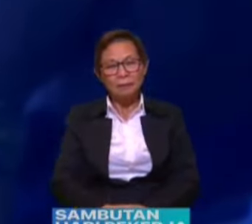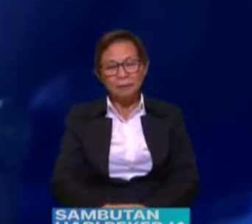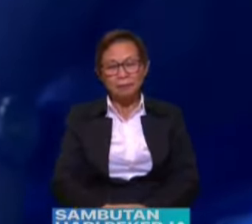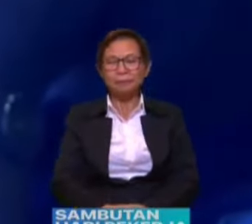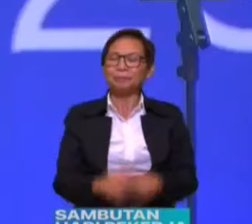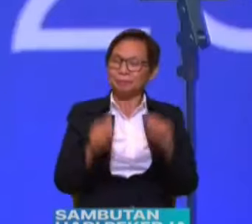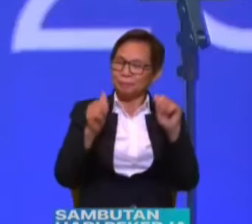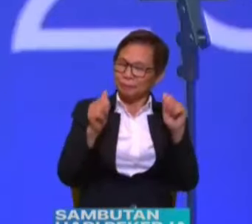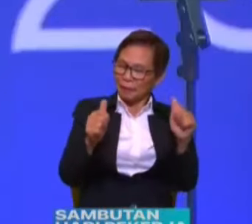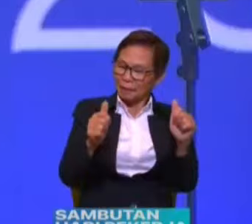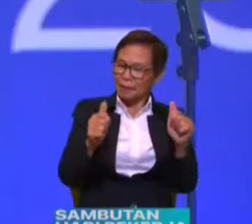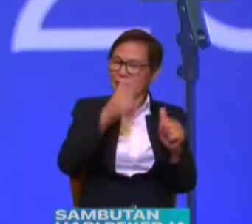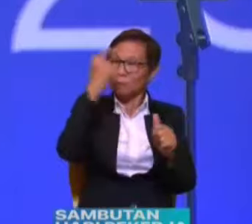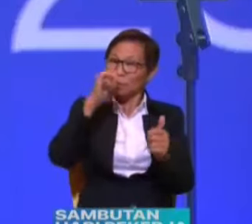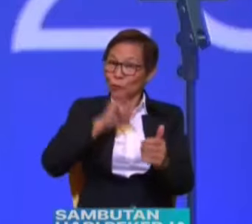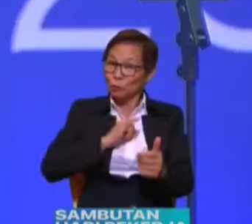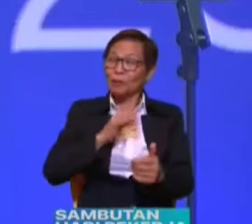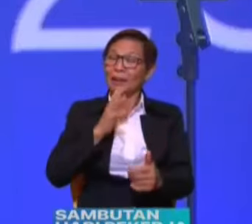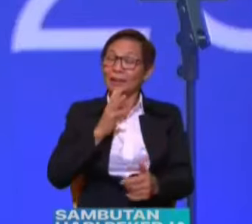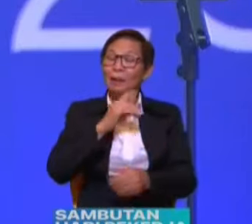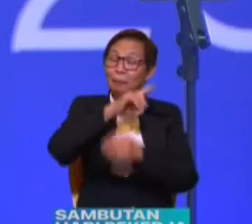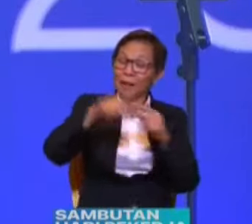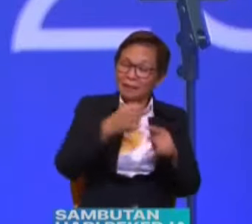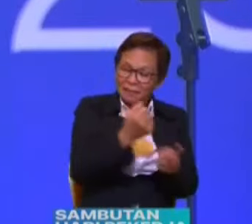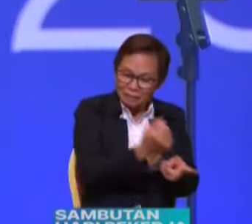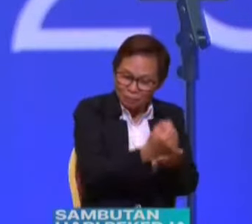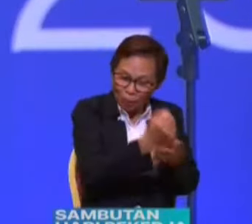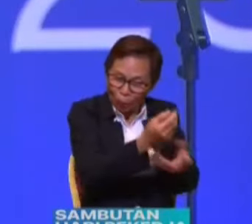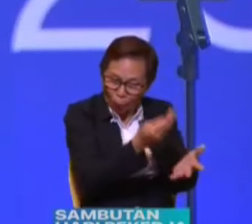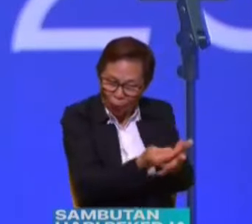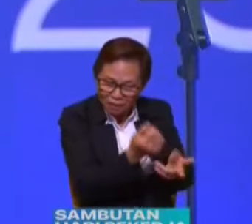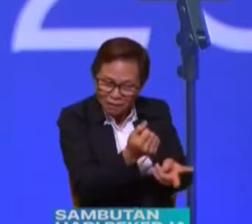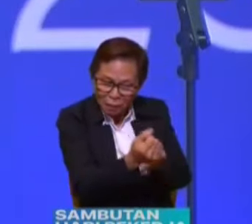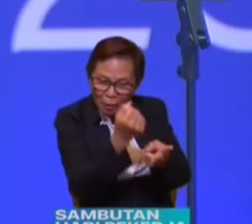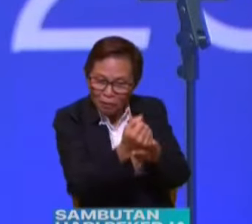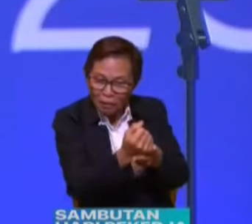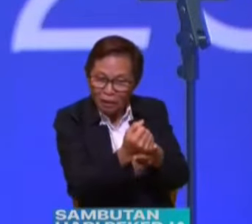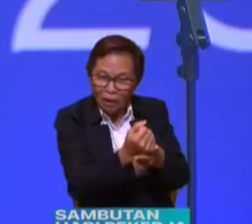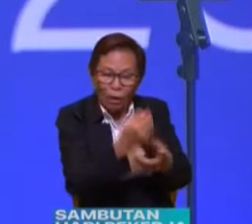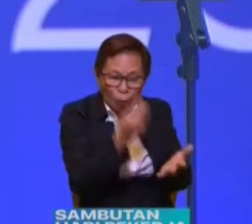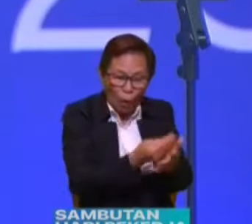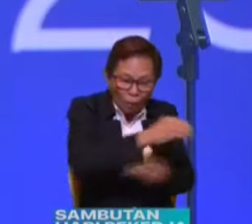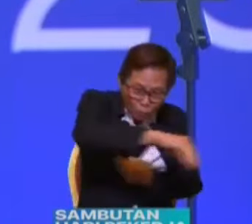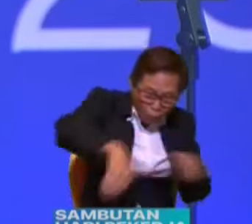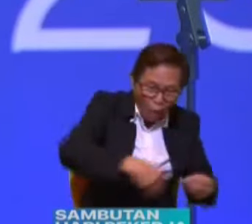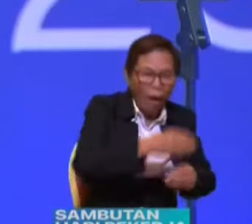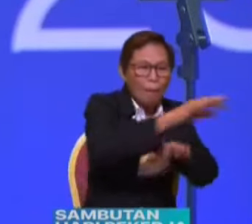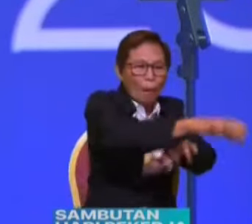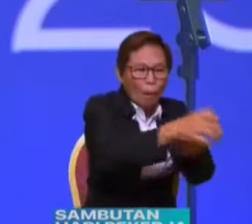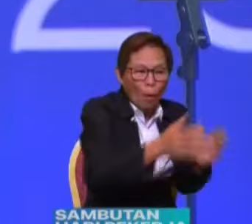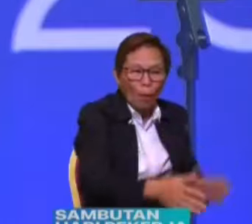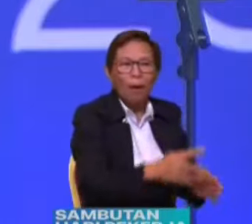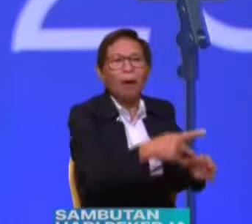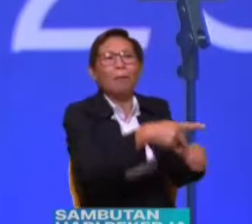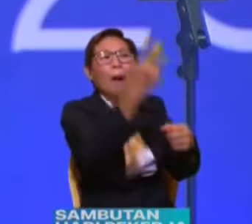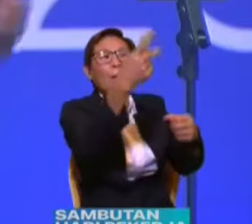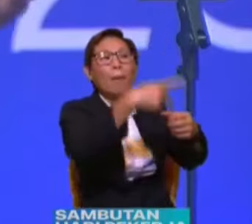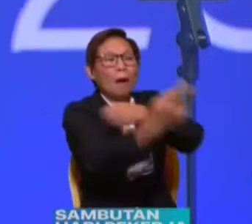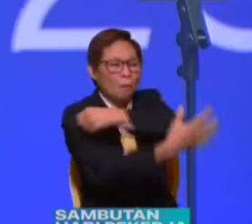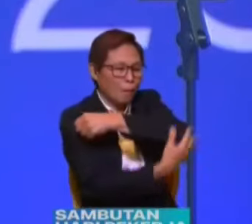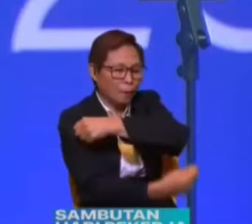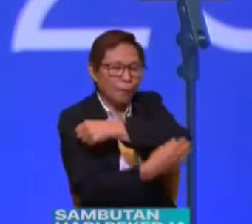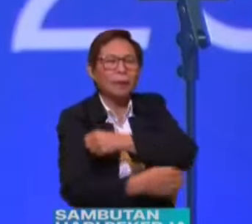Baik. Sebab itu saya kata, bila kita jimatkan, kita pulang kepada siapa? Pesawah padi yang miskin. Bila